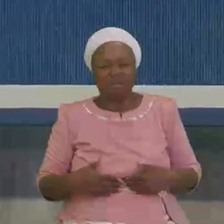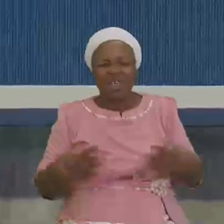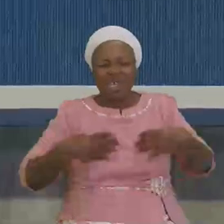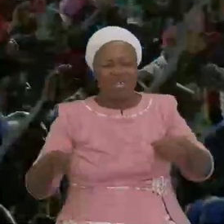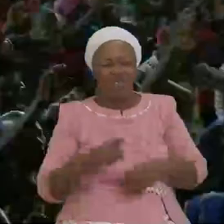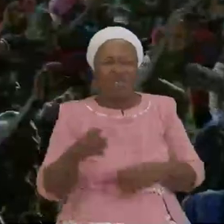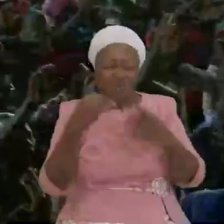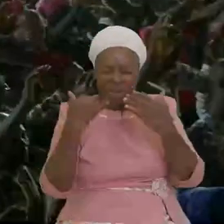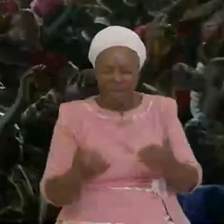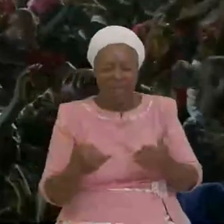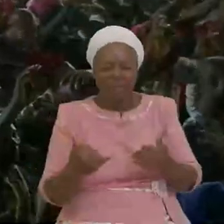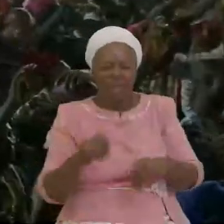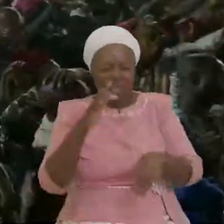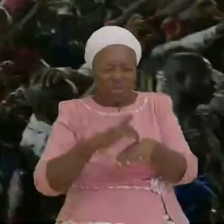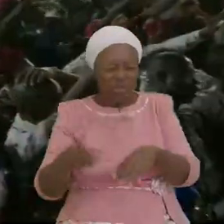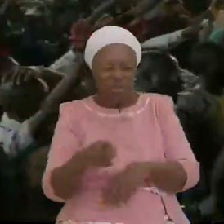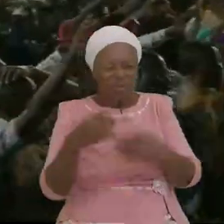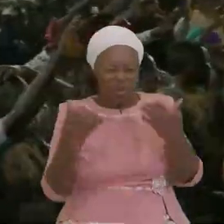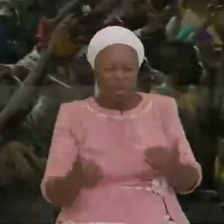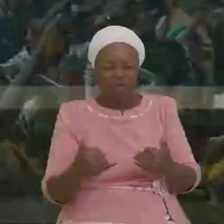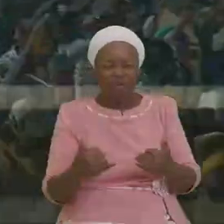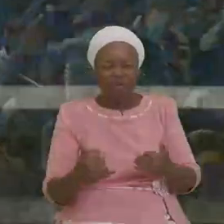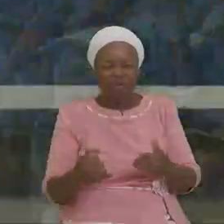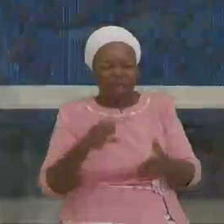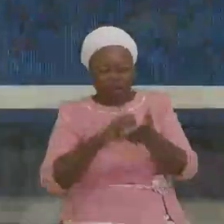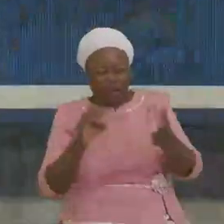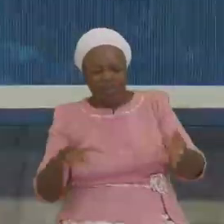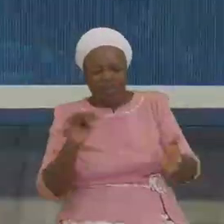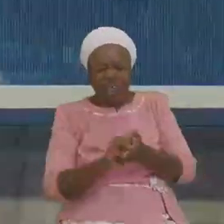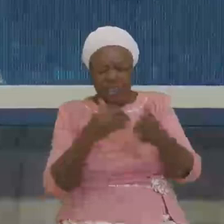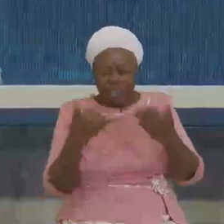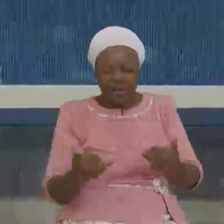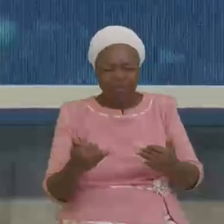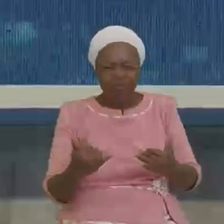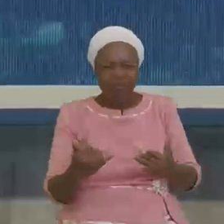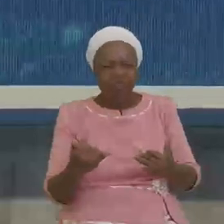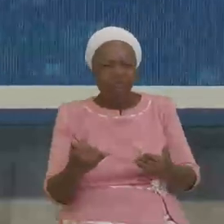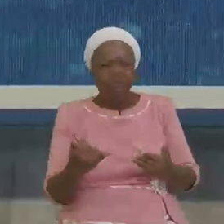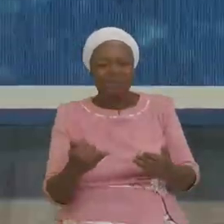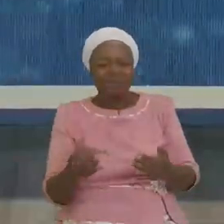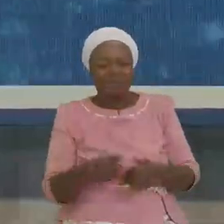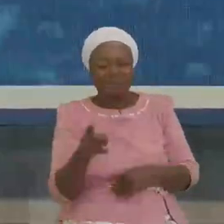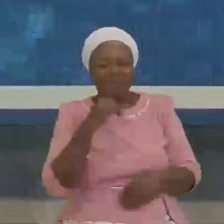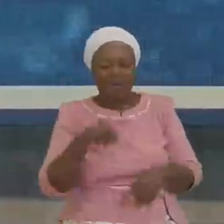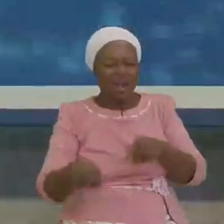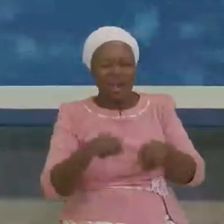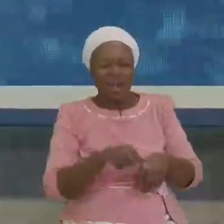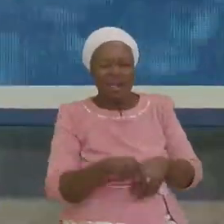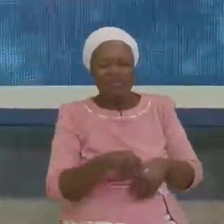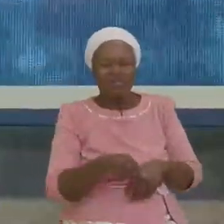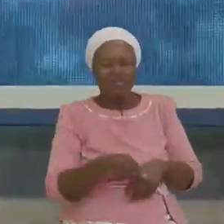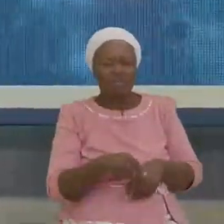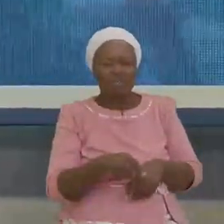Tout enflement dans le corps, guéris-les maintenant. Touche-les maintenant. Enlève cela